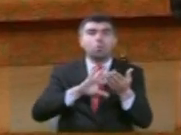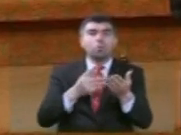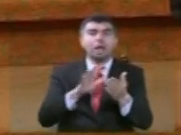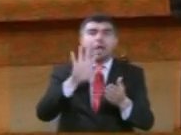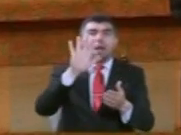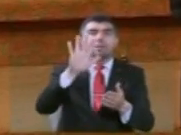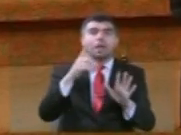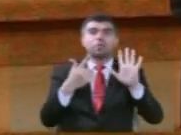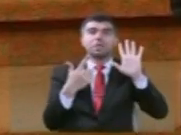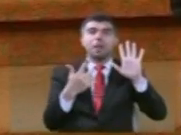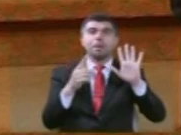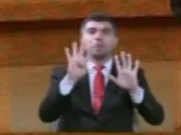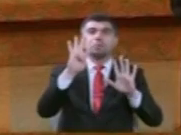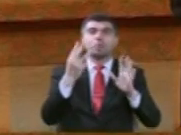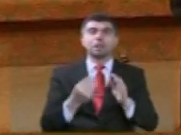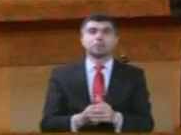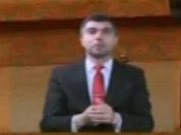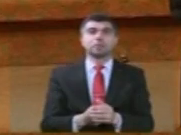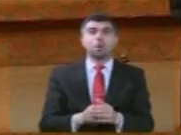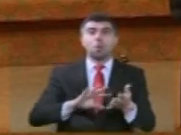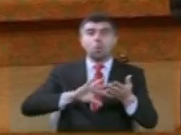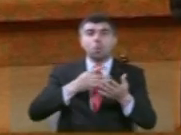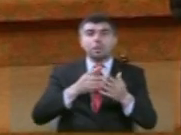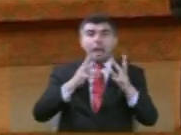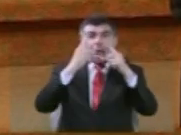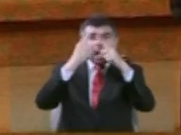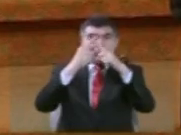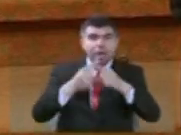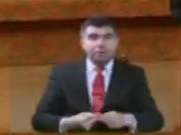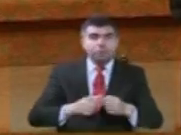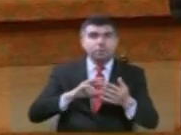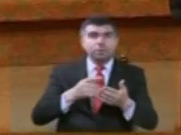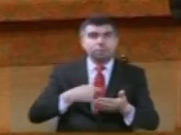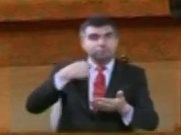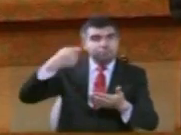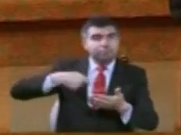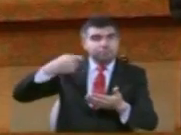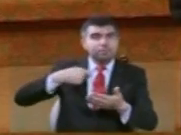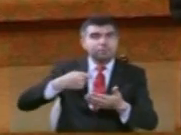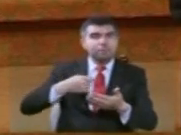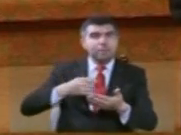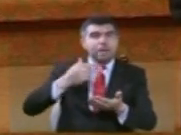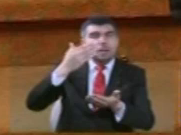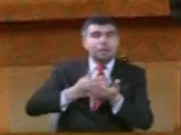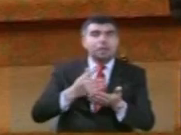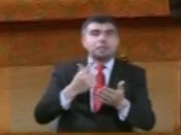5371 مستفيدة. بلغ حجم المبالغ المسددة إلى حدود نفس التاريخ ما مجموعه